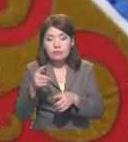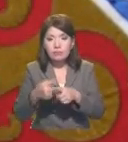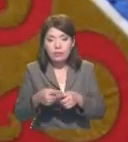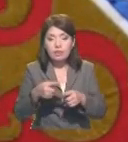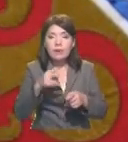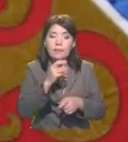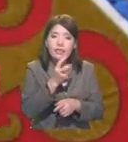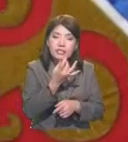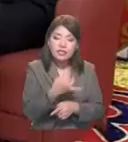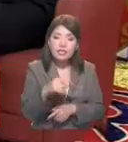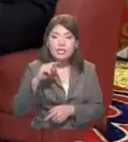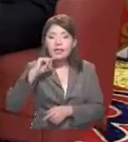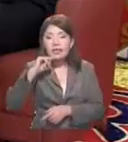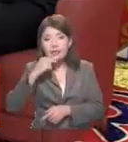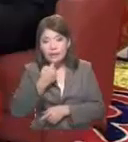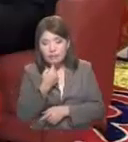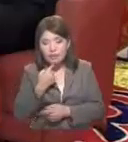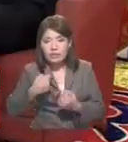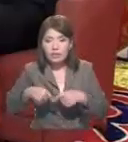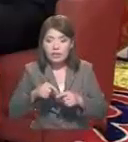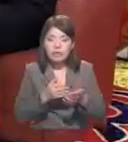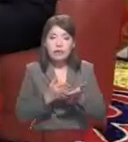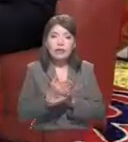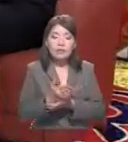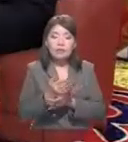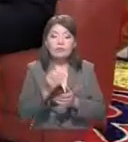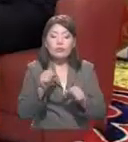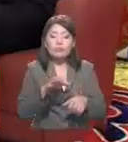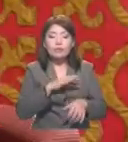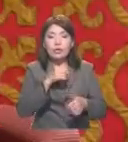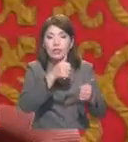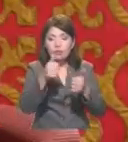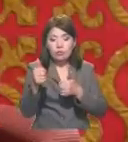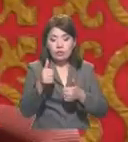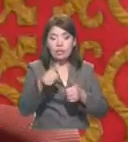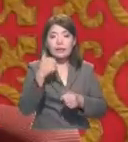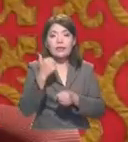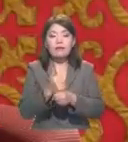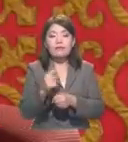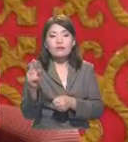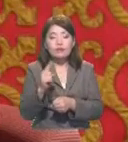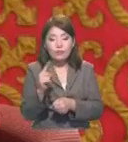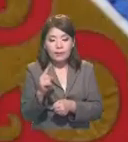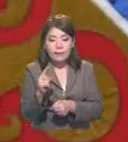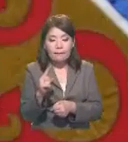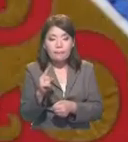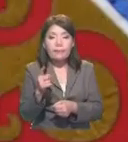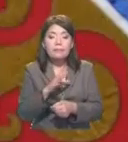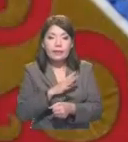политические, и экономические. Вот направление, по-моему, очень хорошее. Главное, чтобы